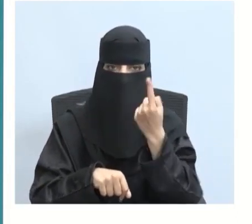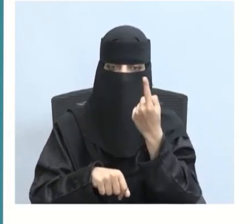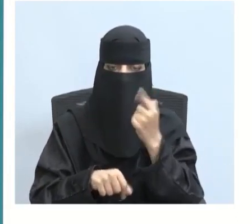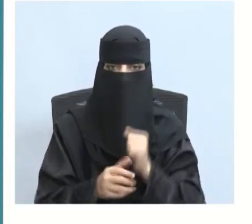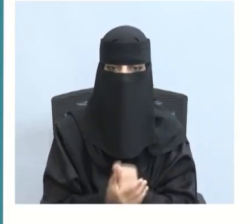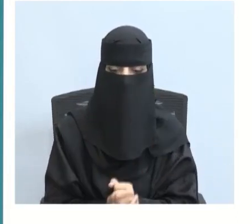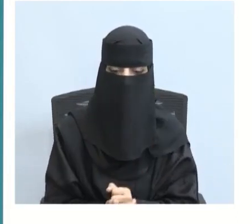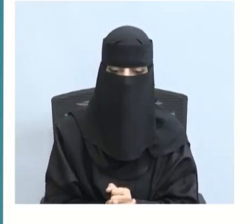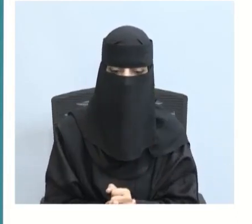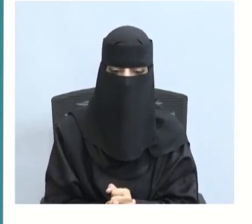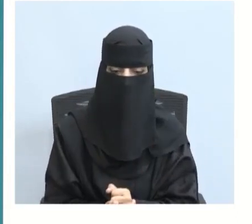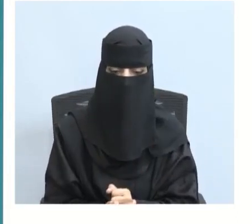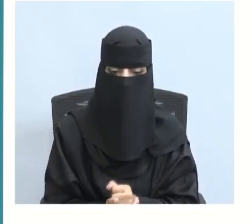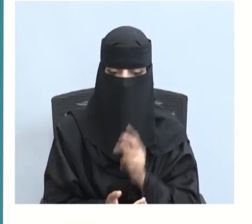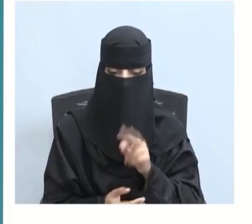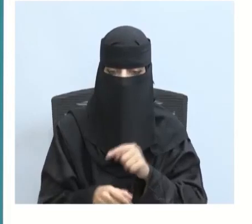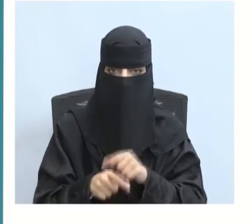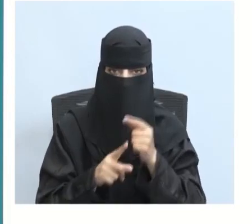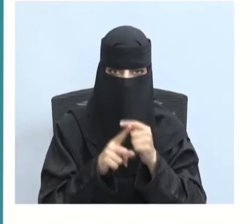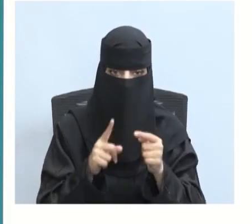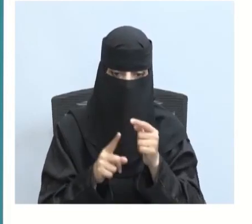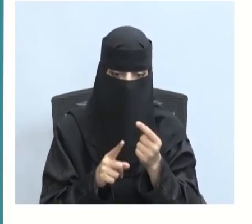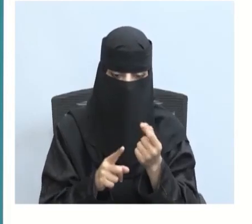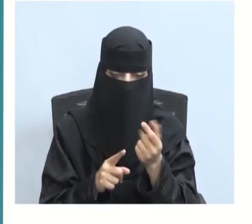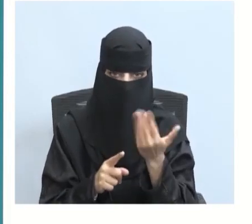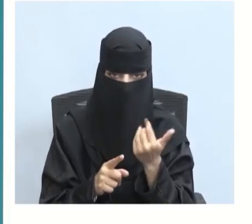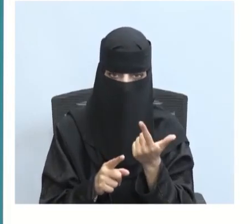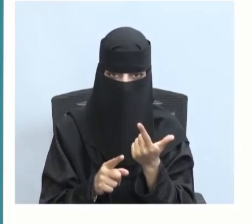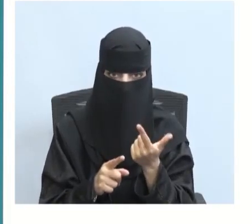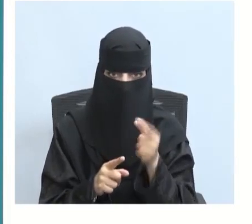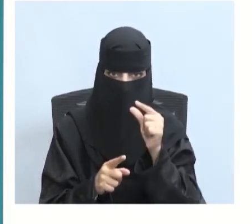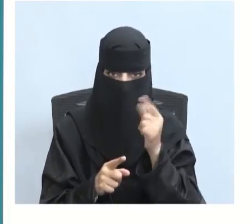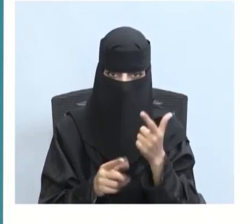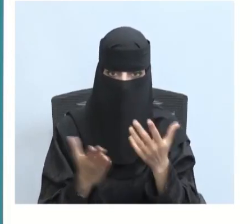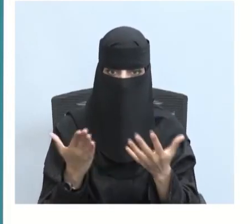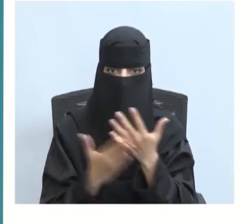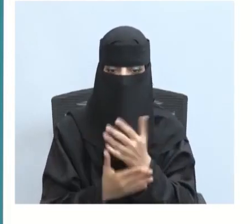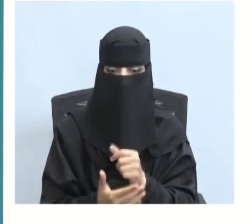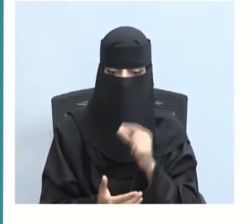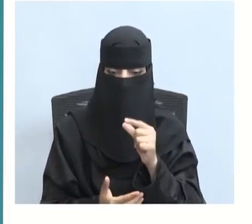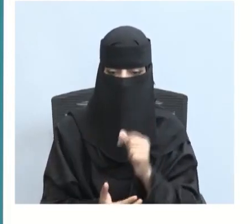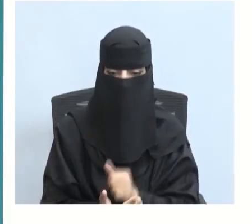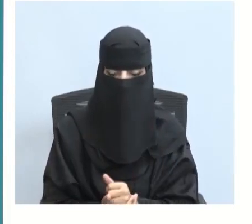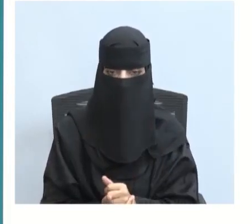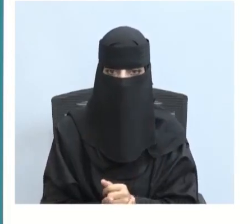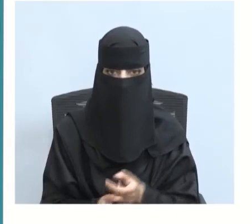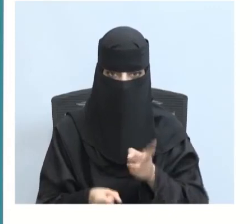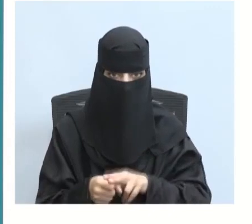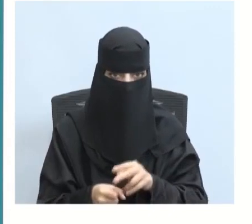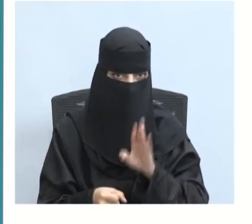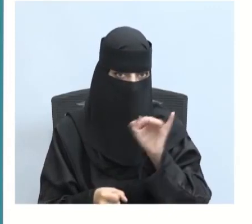كامله عفوا هنا في ربع ساعه نحتاج الى 80 سعرا كم